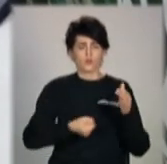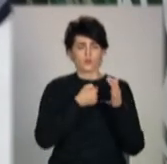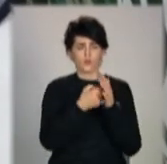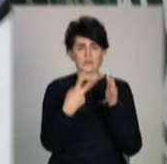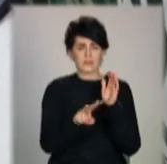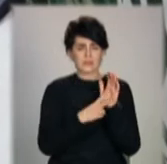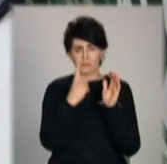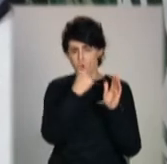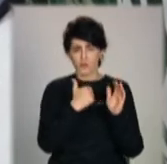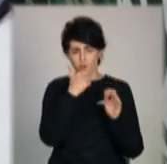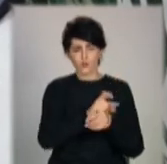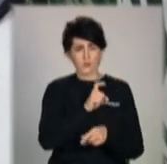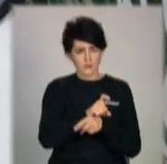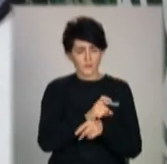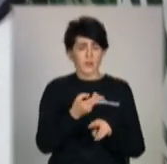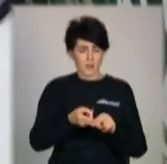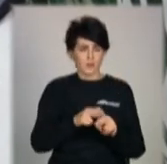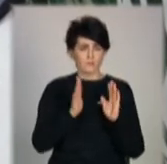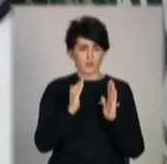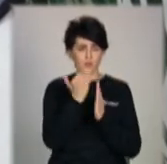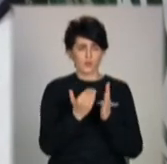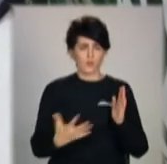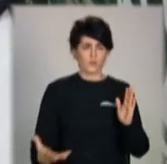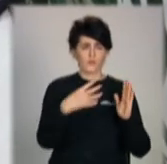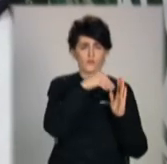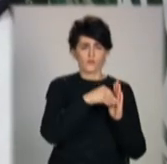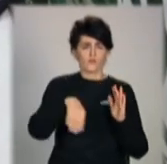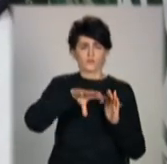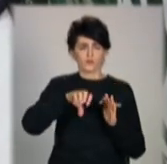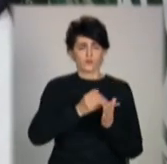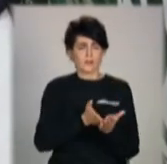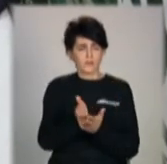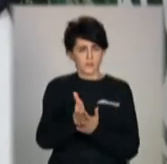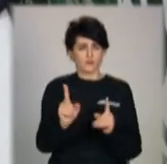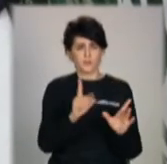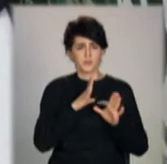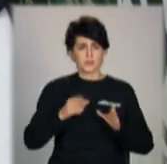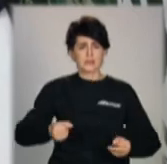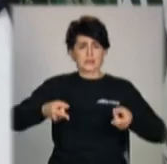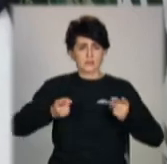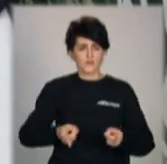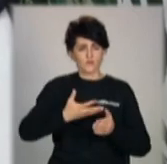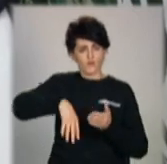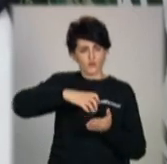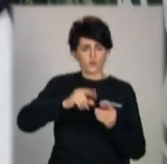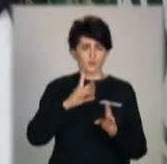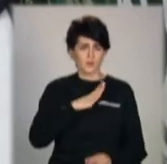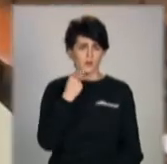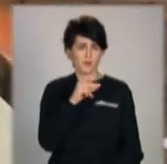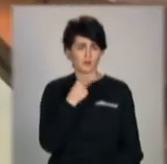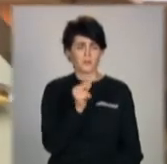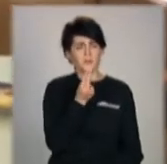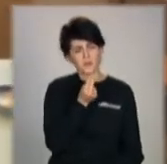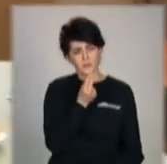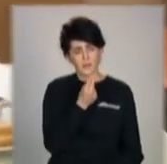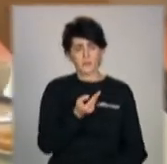року. І саме в цю програму будуть внесені ті заходи, щоб ми здійснили все для того, щоб у нас було якісне харчування.